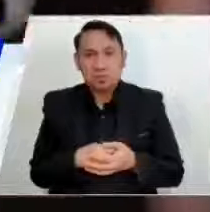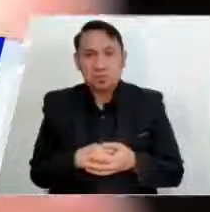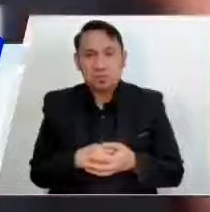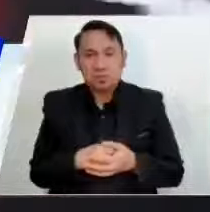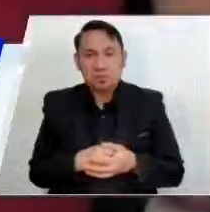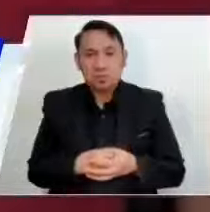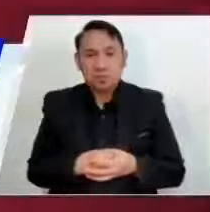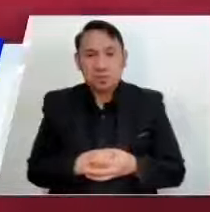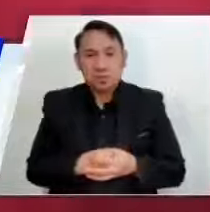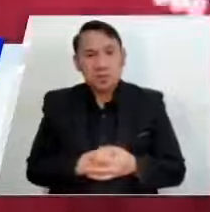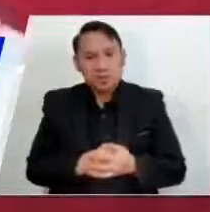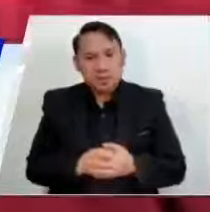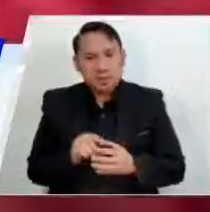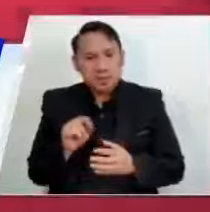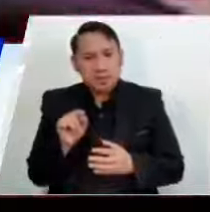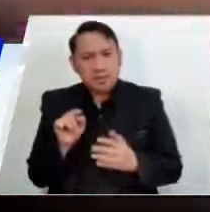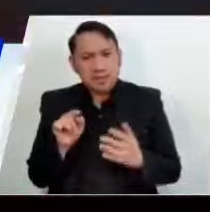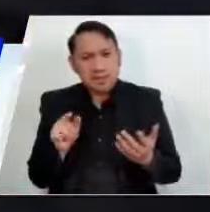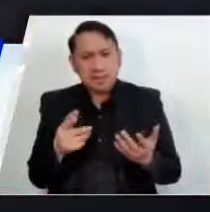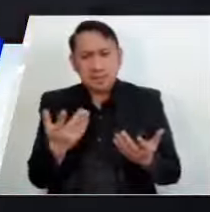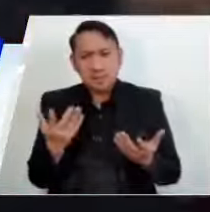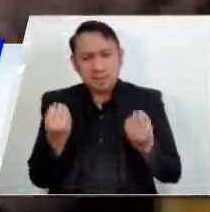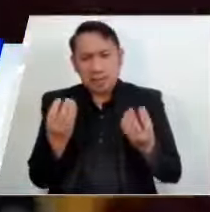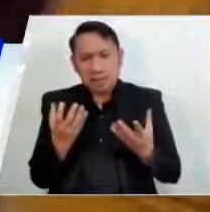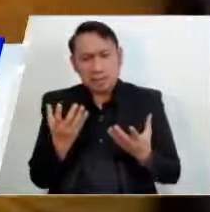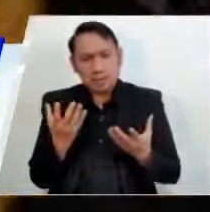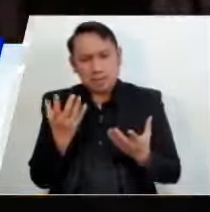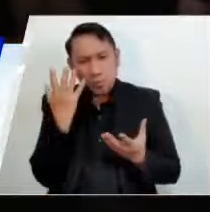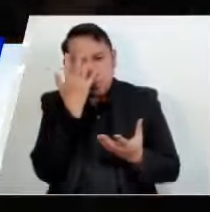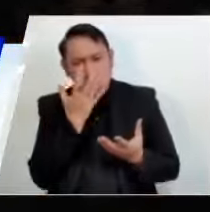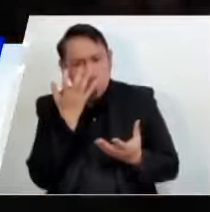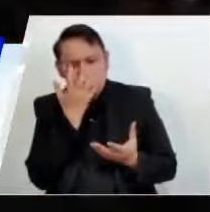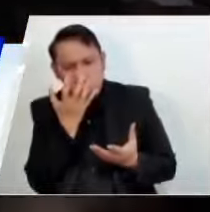Bukod dyan, ilan ding hinimatay ang isinugod ng mga pulis sa